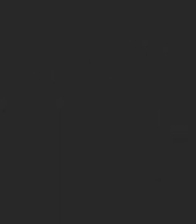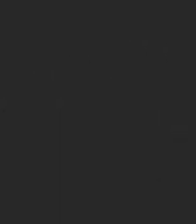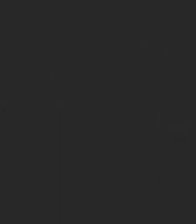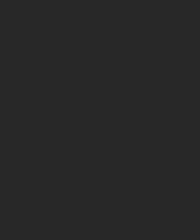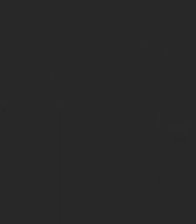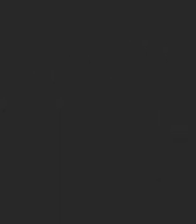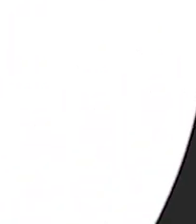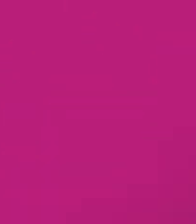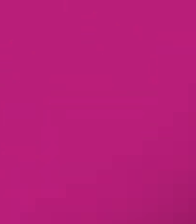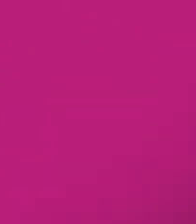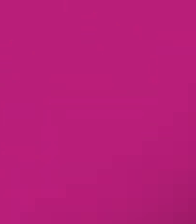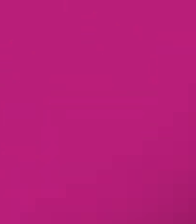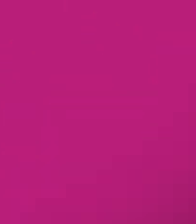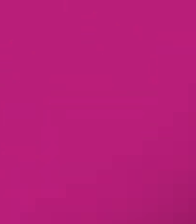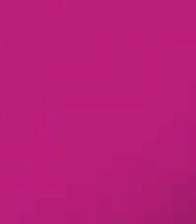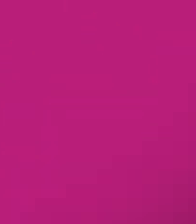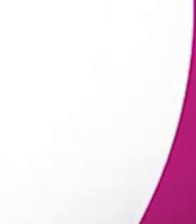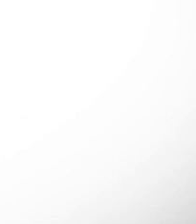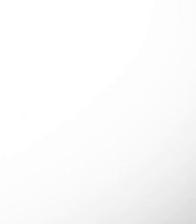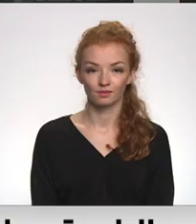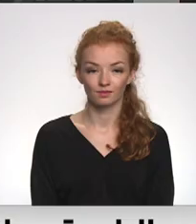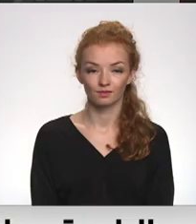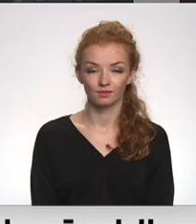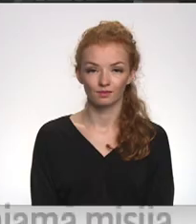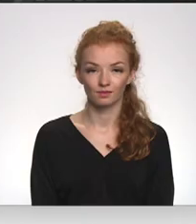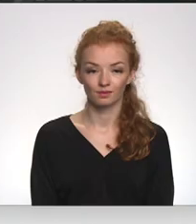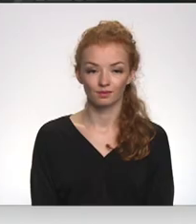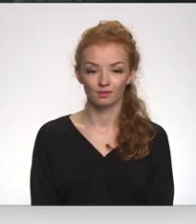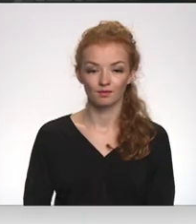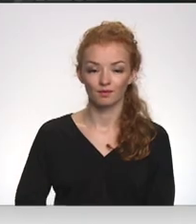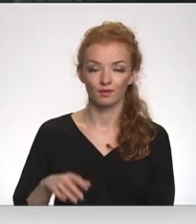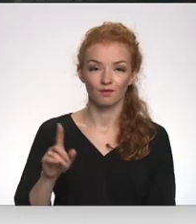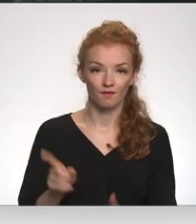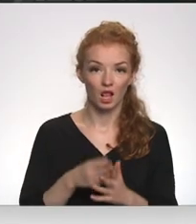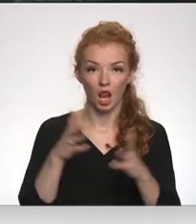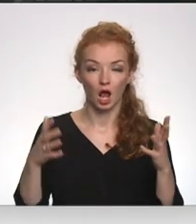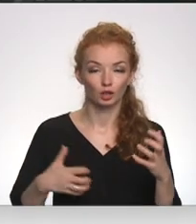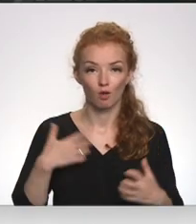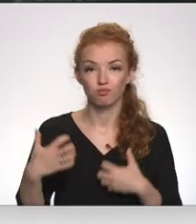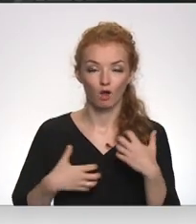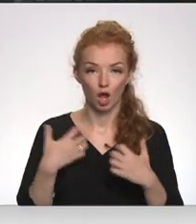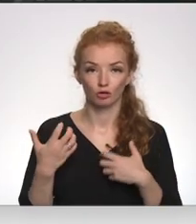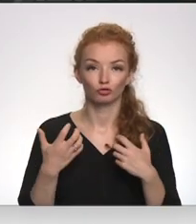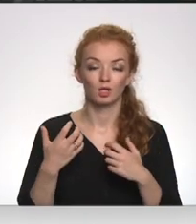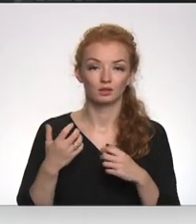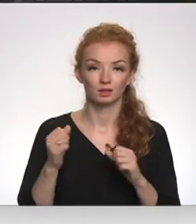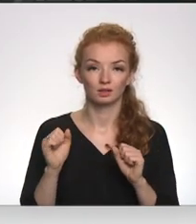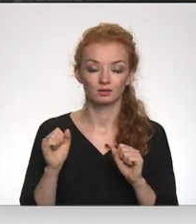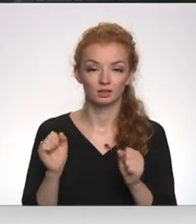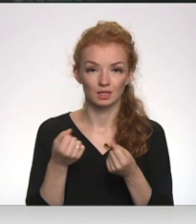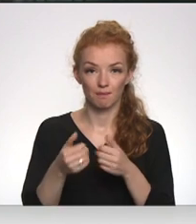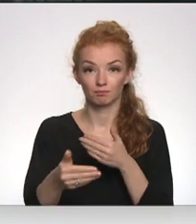Re, viss ēters ir te! Ar vēl lielākām bažām nekā lielie uzņēmumi ziemu